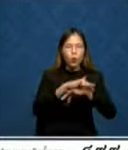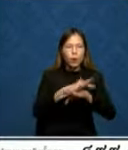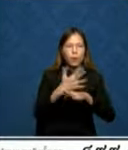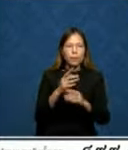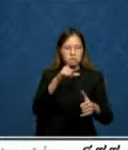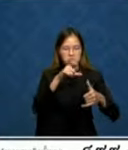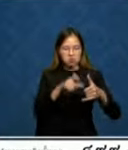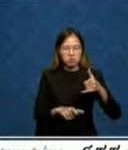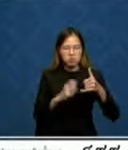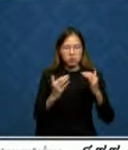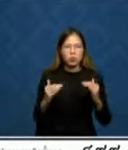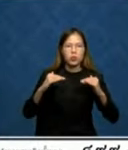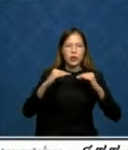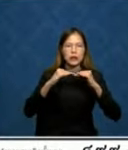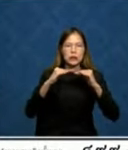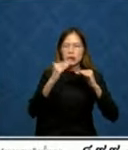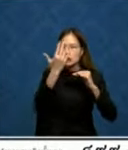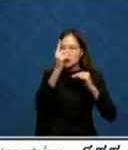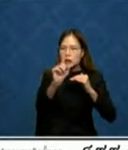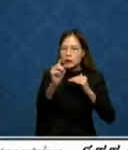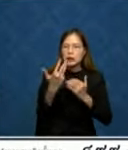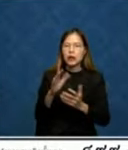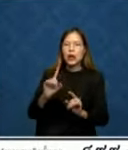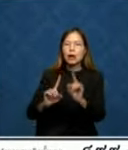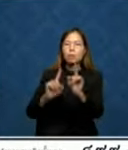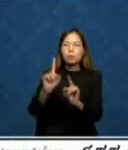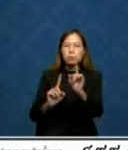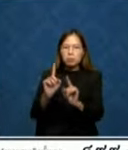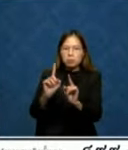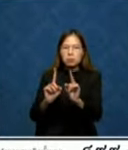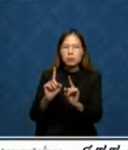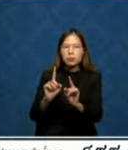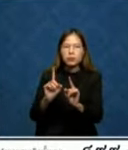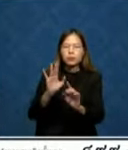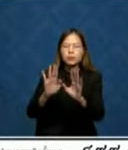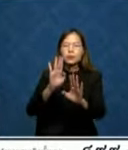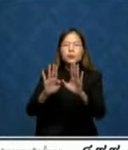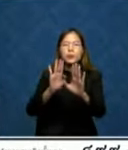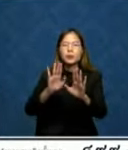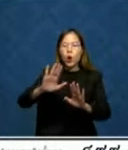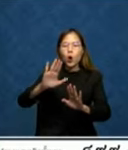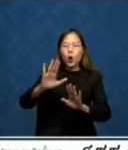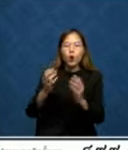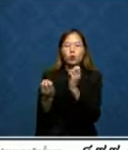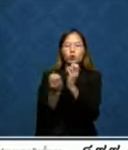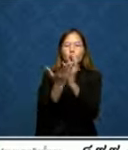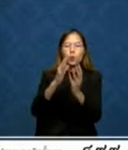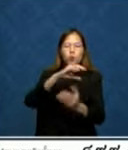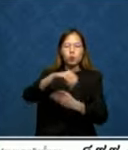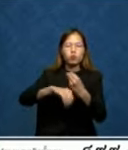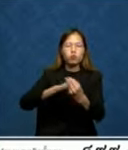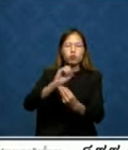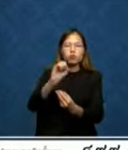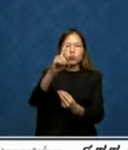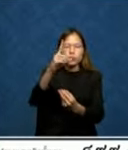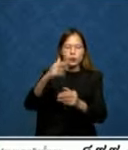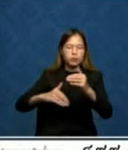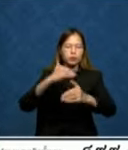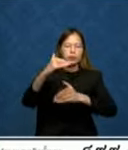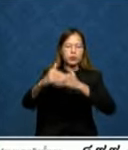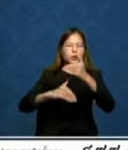ผู้ใช้สิทธิ์ซึ่งอันนี้แน่นอนครับมันเป็นการประมาณการครับเป็นการประมาณการในเรื่องของผลกระทบทางเศรษฐกิจว่ามันจะเกิดการเจริญเติบโต